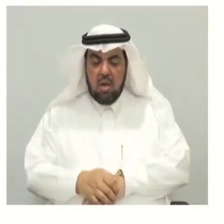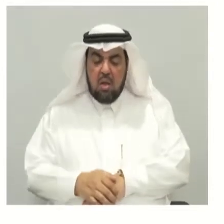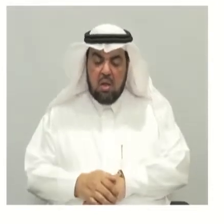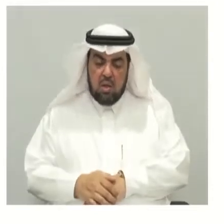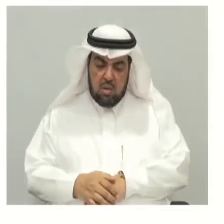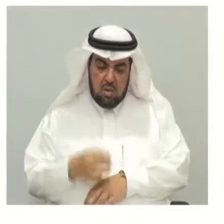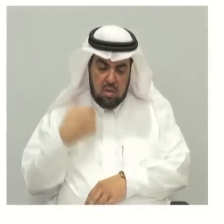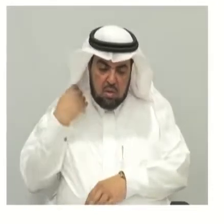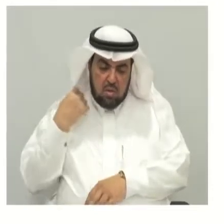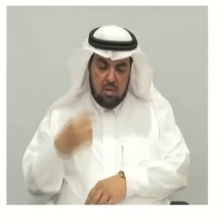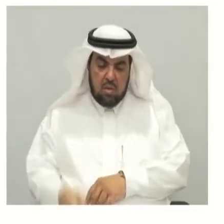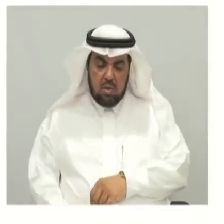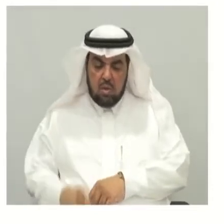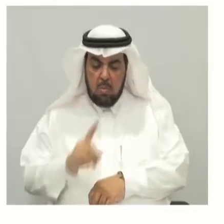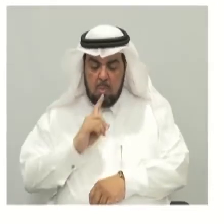عندي؟